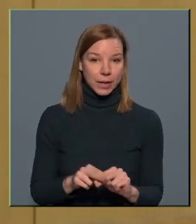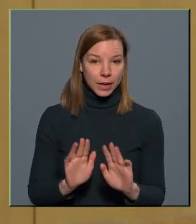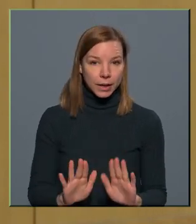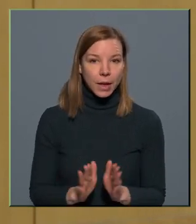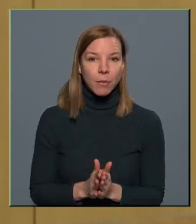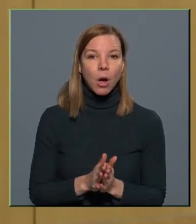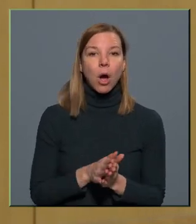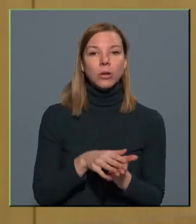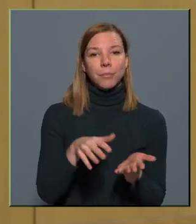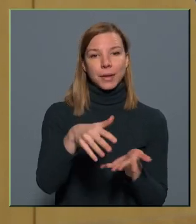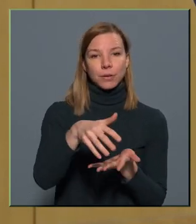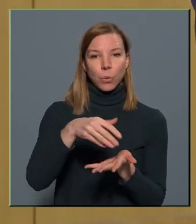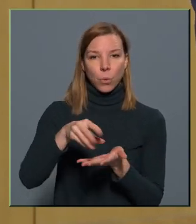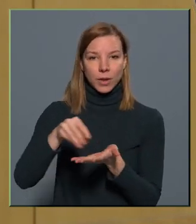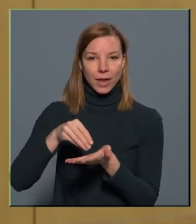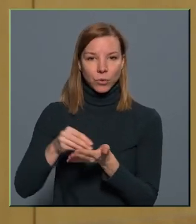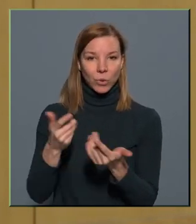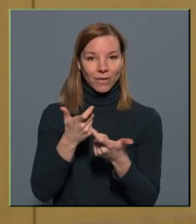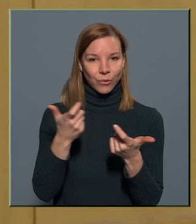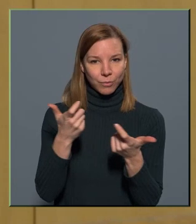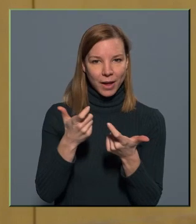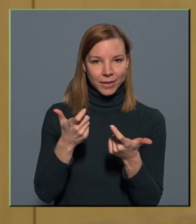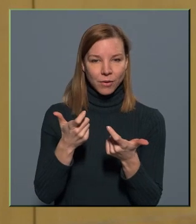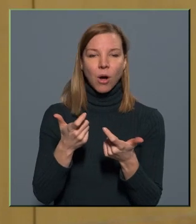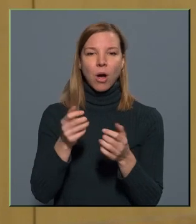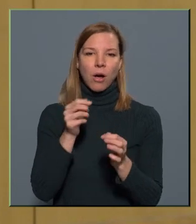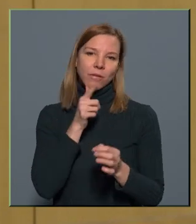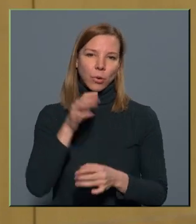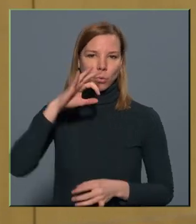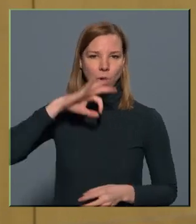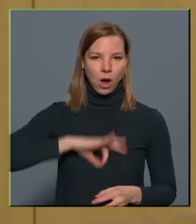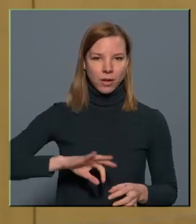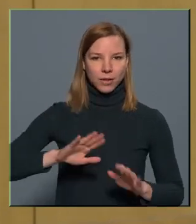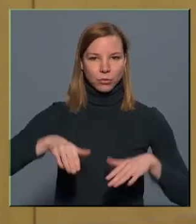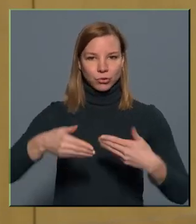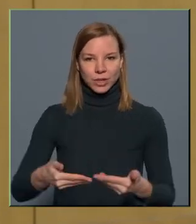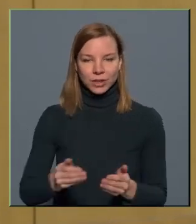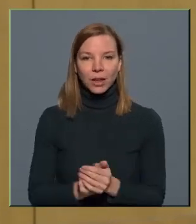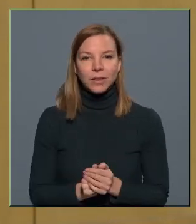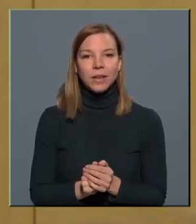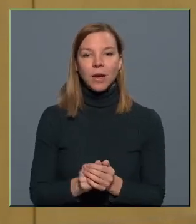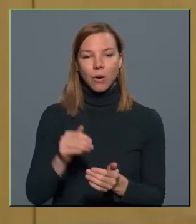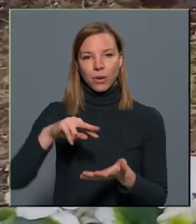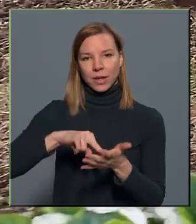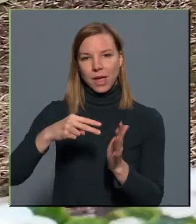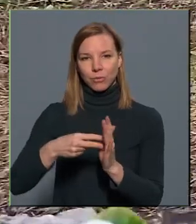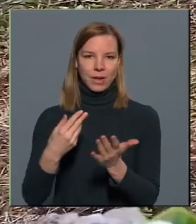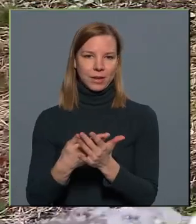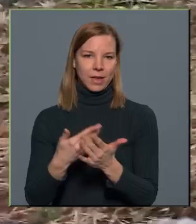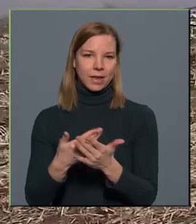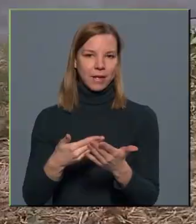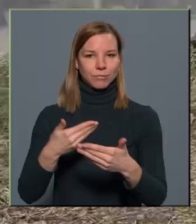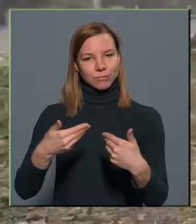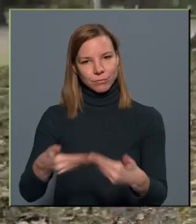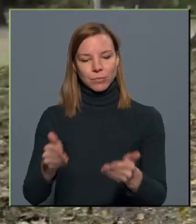összegyűlt információkat hasznosítani fogjuk a kerület gazdagodása érdekében. Oswald György